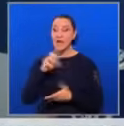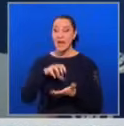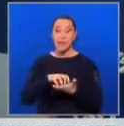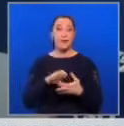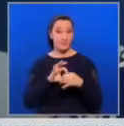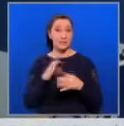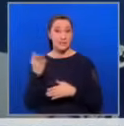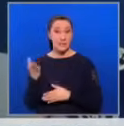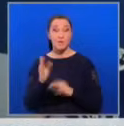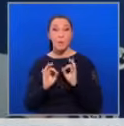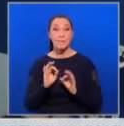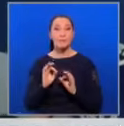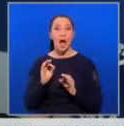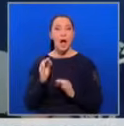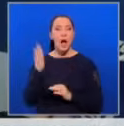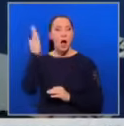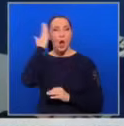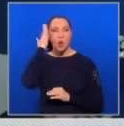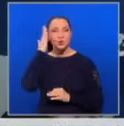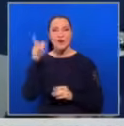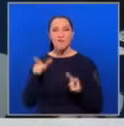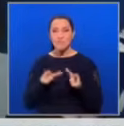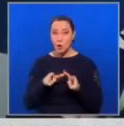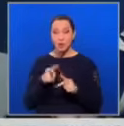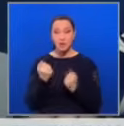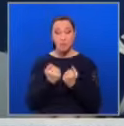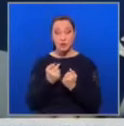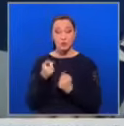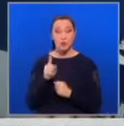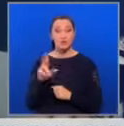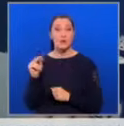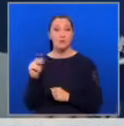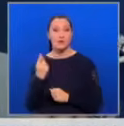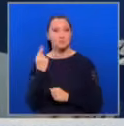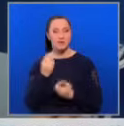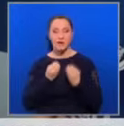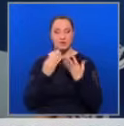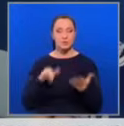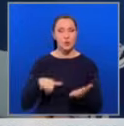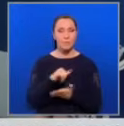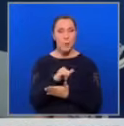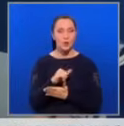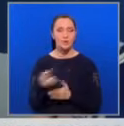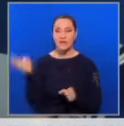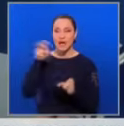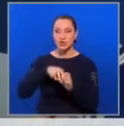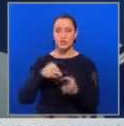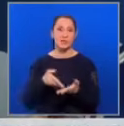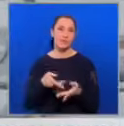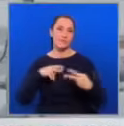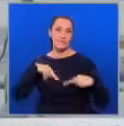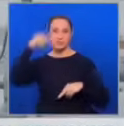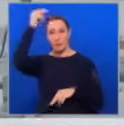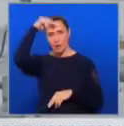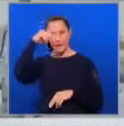връзка с тях в момента и консулът в мюнхен е на място това което сме говорили е с първия възможен полет да бъдат качени за да се приберат в